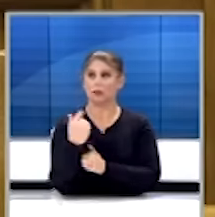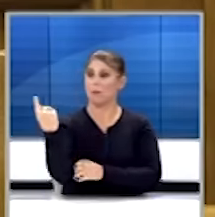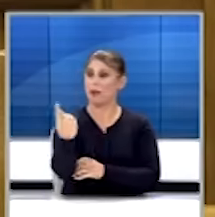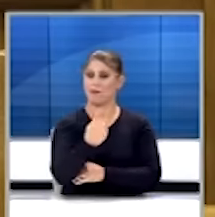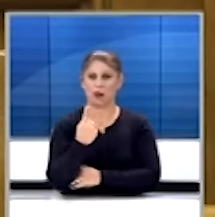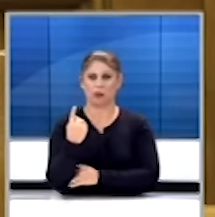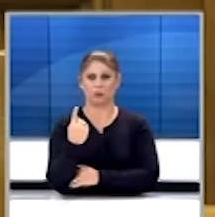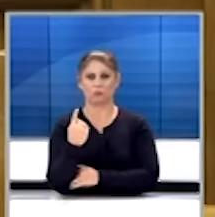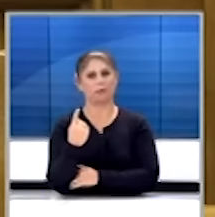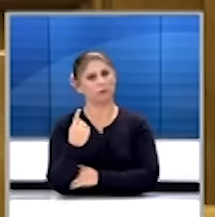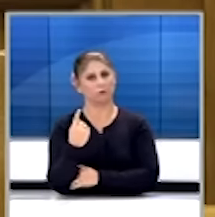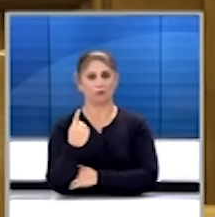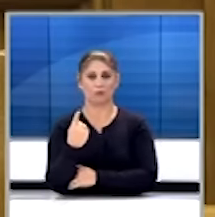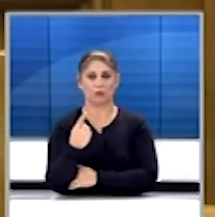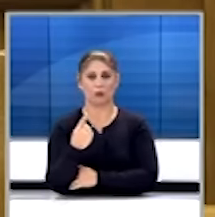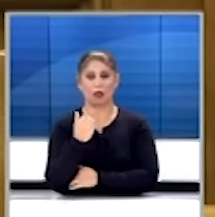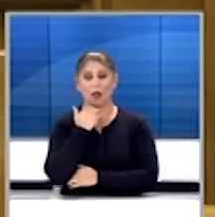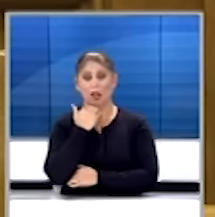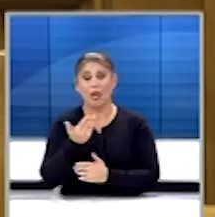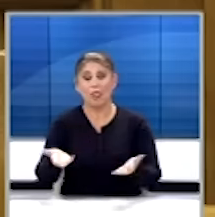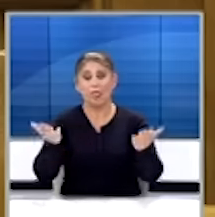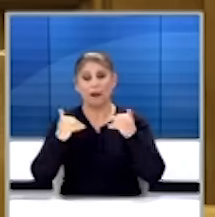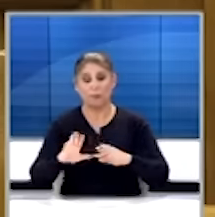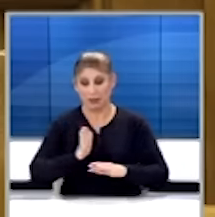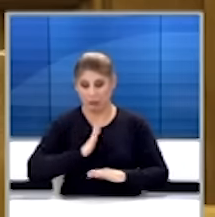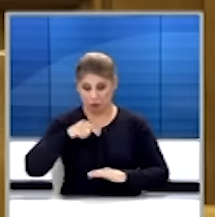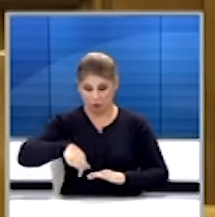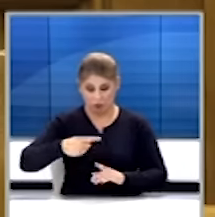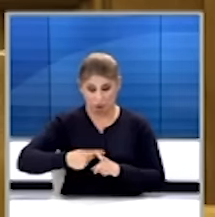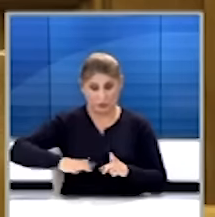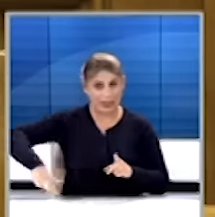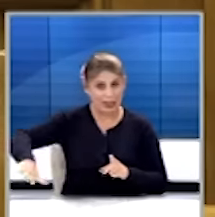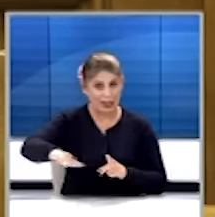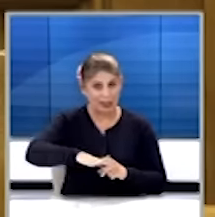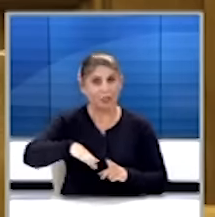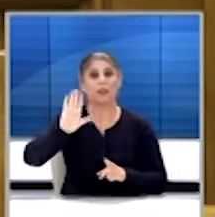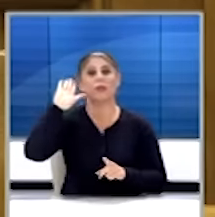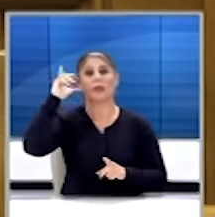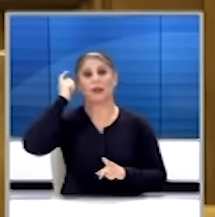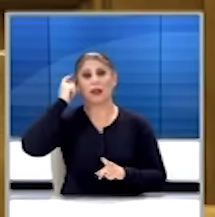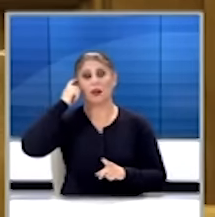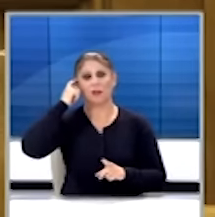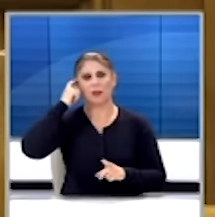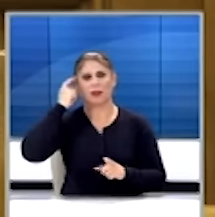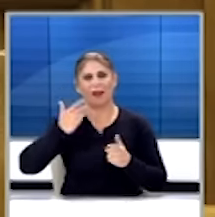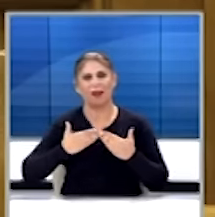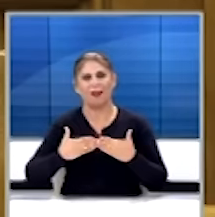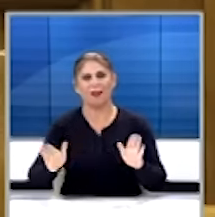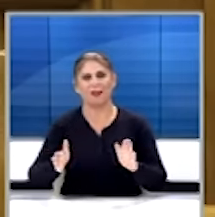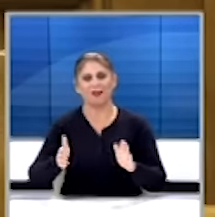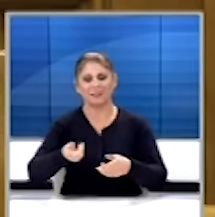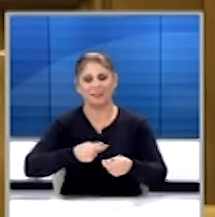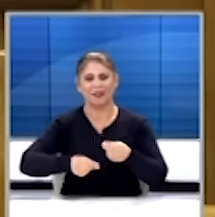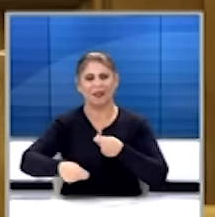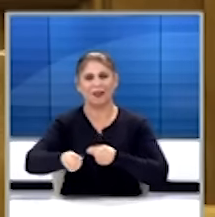περιβάλλοντος. Δεν υπάρχει άνθρωπος σε αυτή τη χώρα που να μην καταλαβαίνει ότι έχετε ανοίξει business με τα